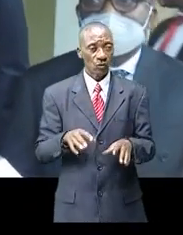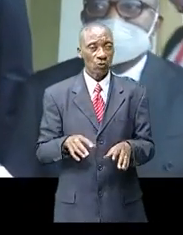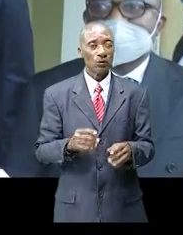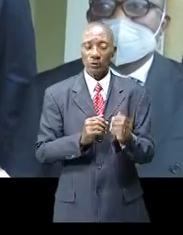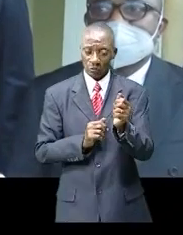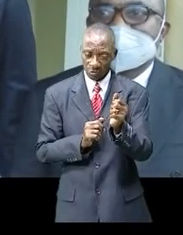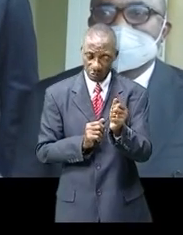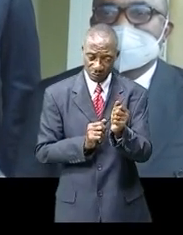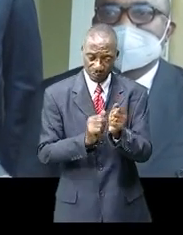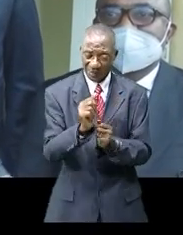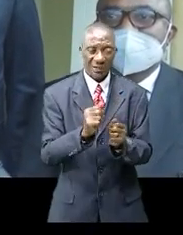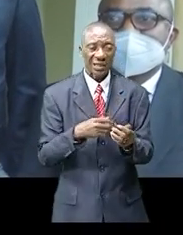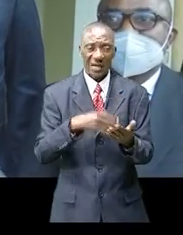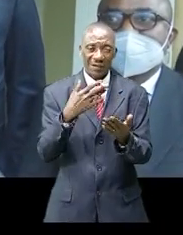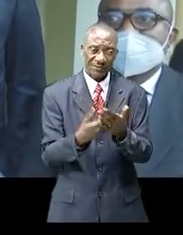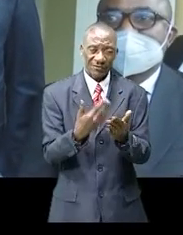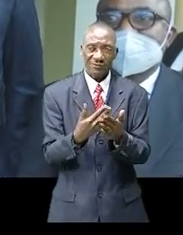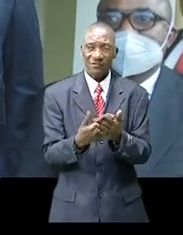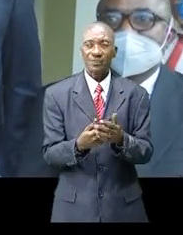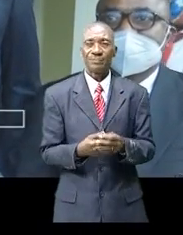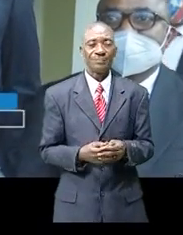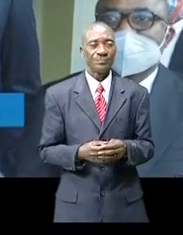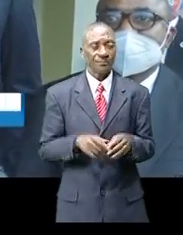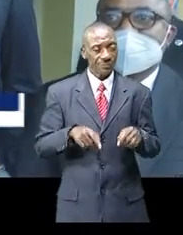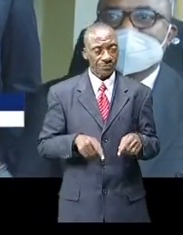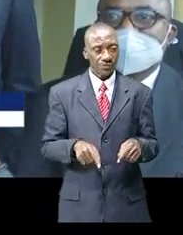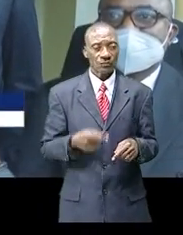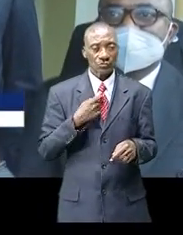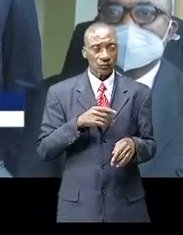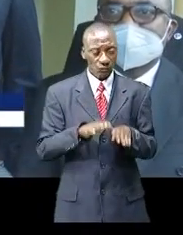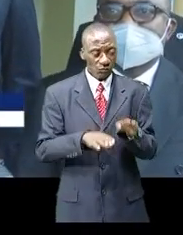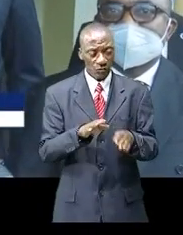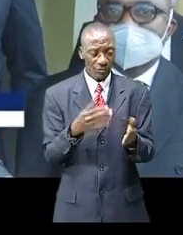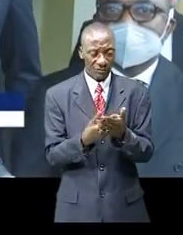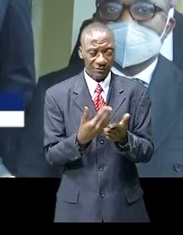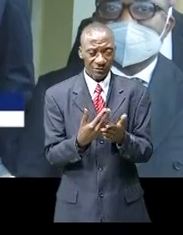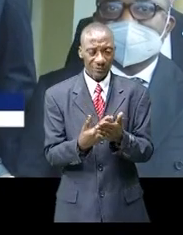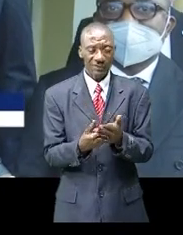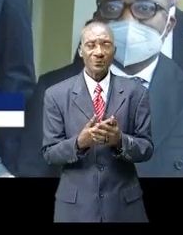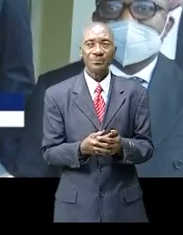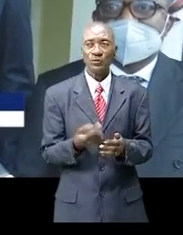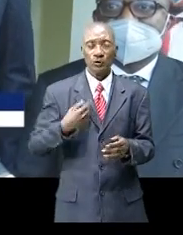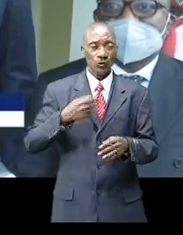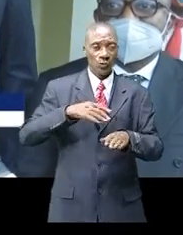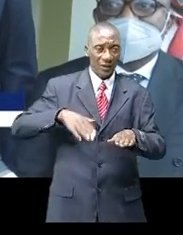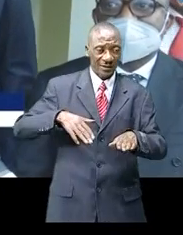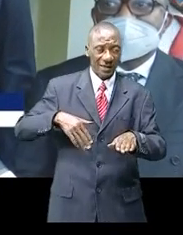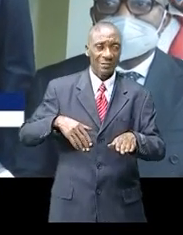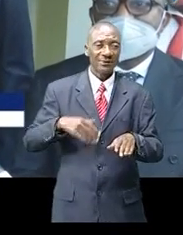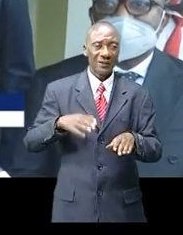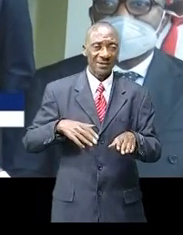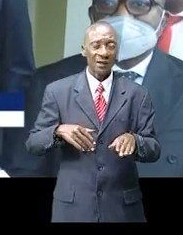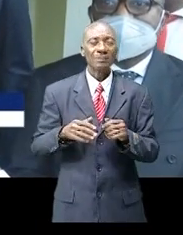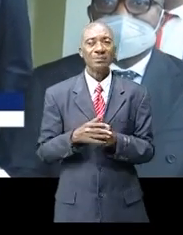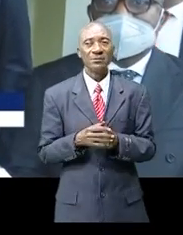vitesse de croisière. Maintenant, c'est vraiment nous avançons à pas de course parce qu'on doit retenir le fait que nous sommes déjà en retard. Le tout dernier